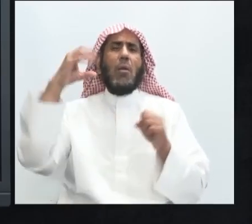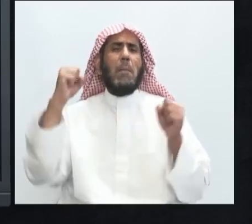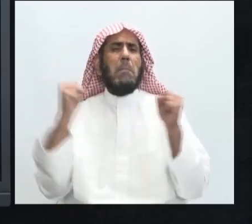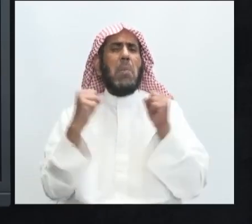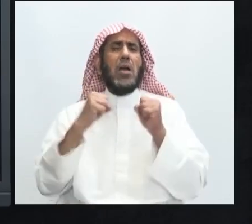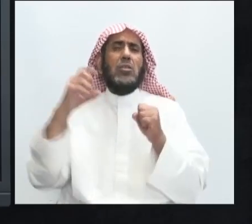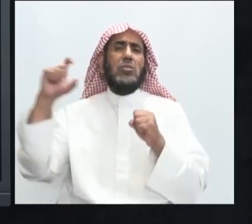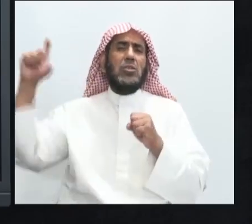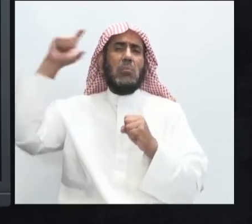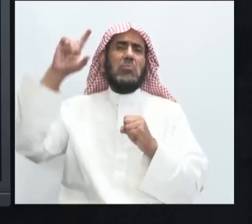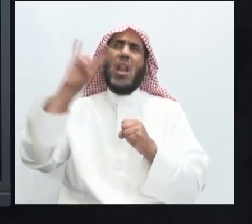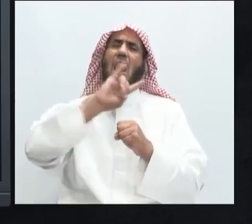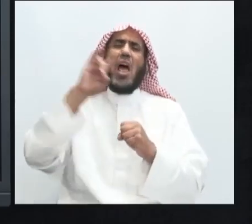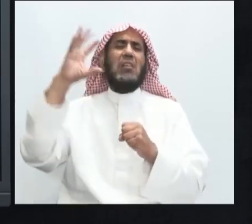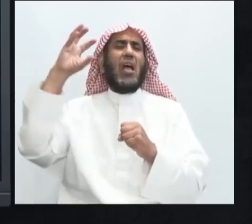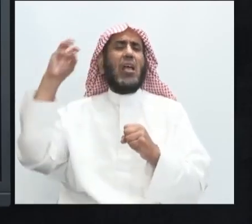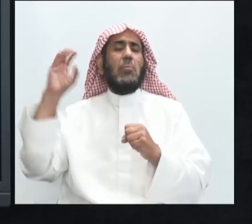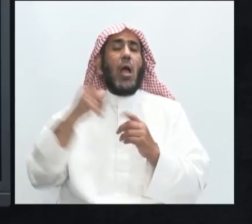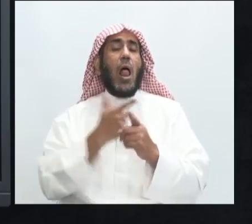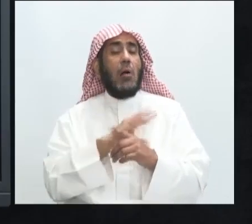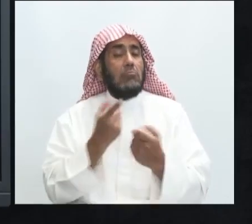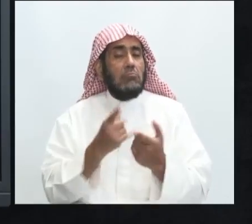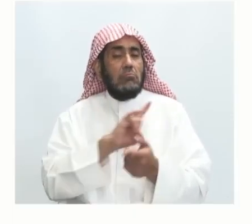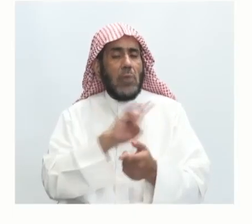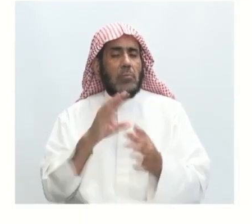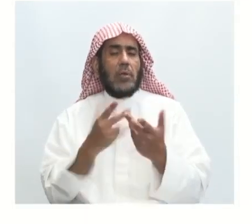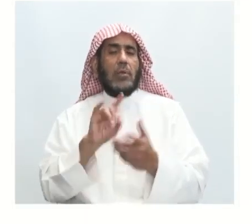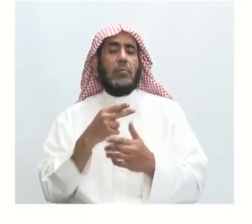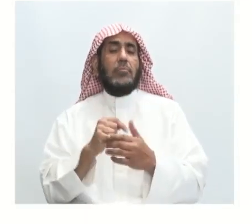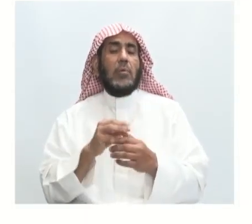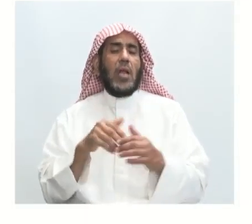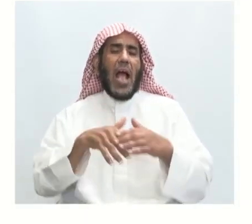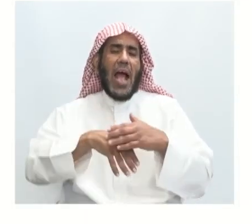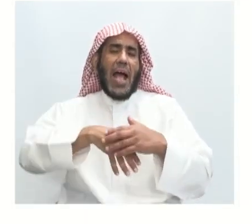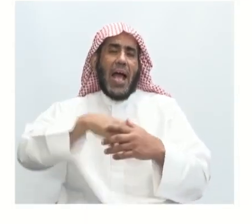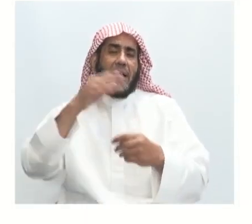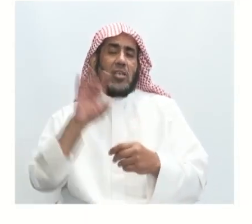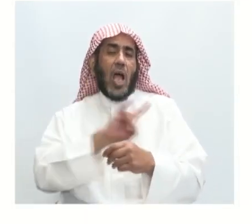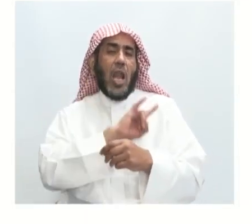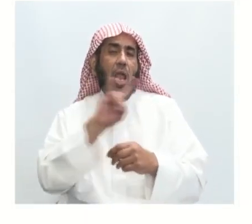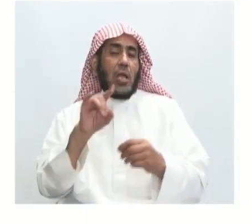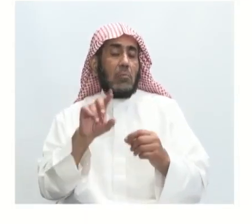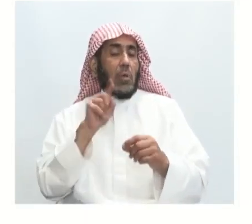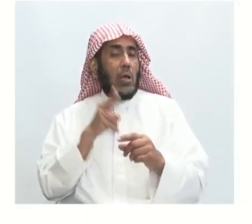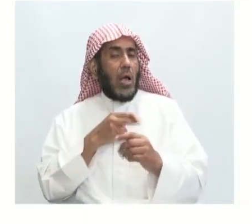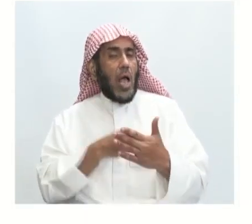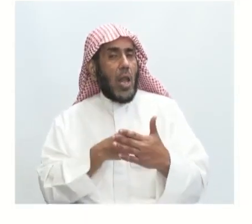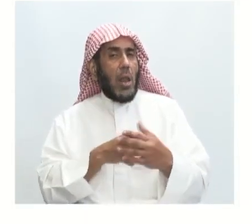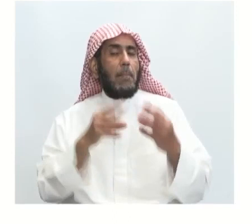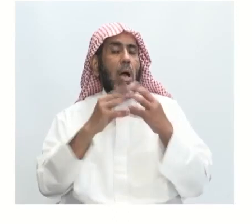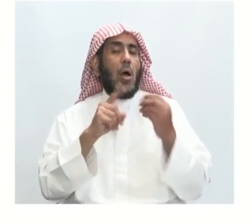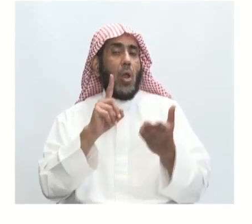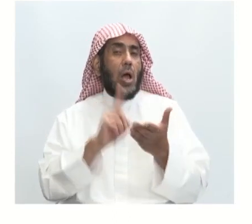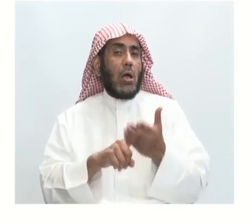يا شمس جميل هنا ايضا خرج النهي عن المعناه الحقيقي طبعا